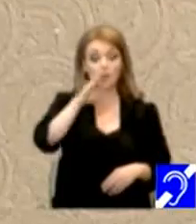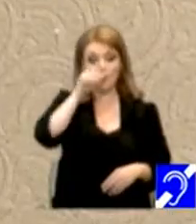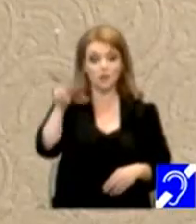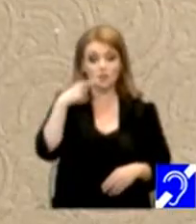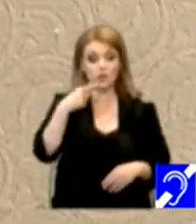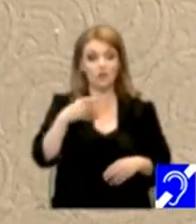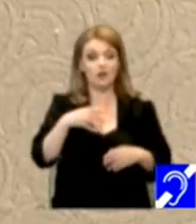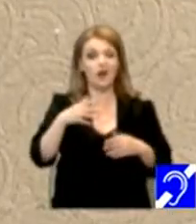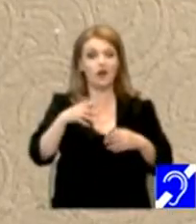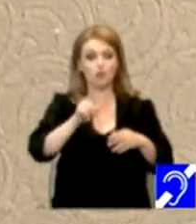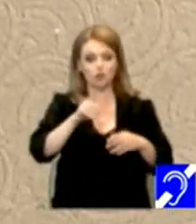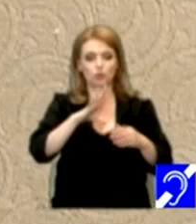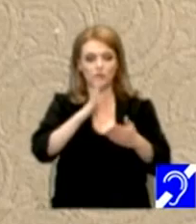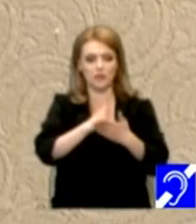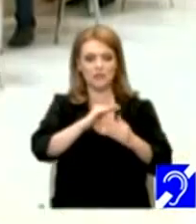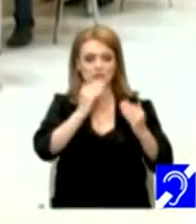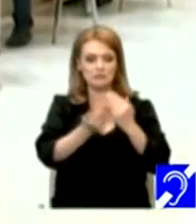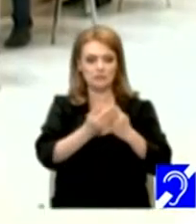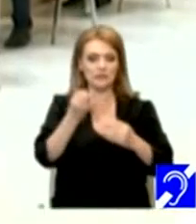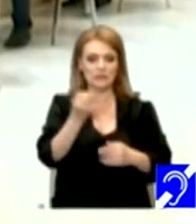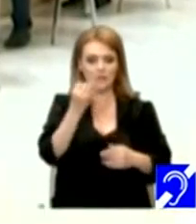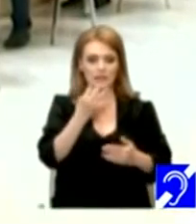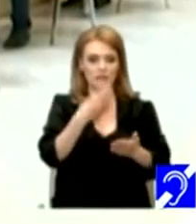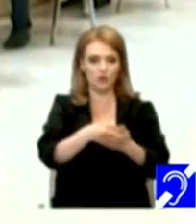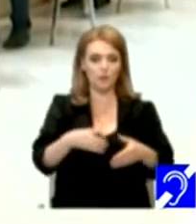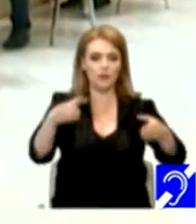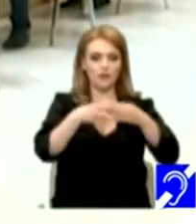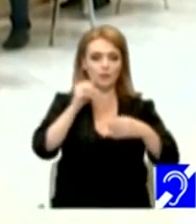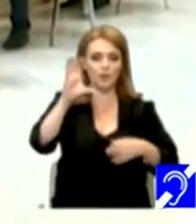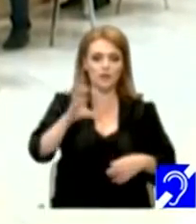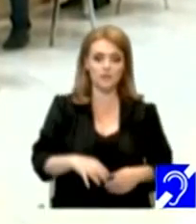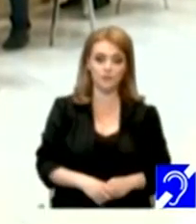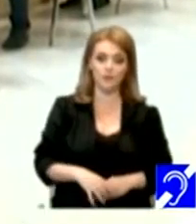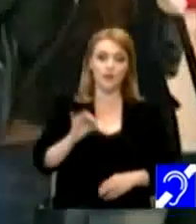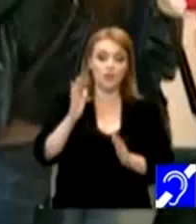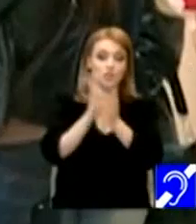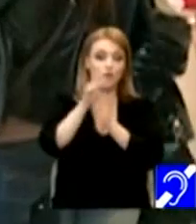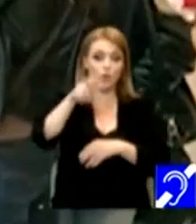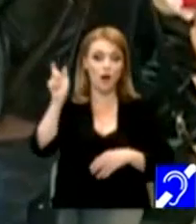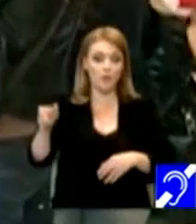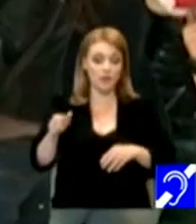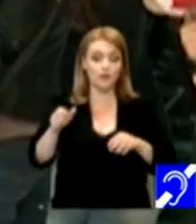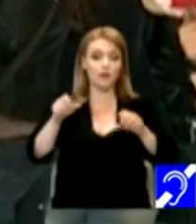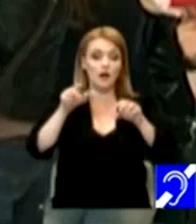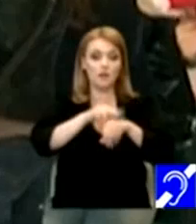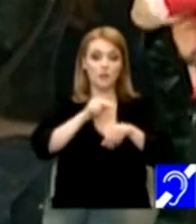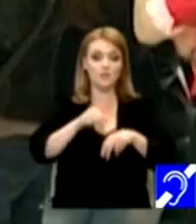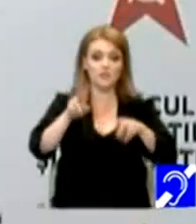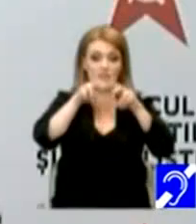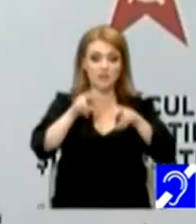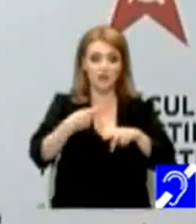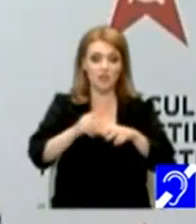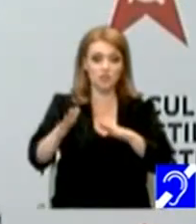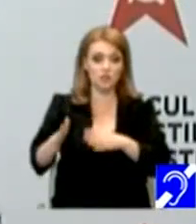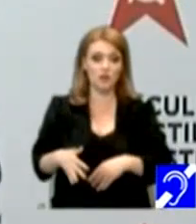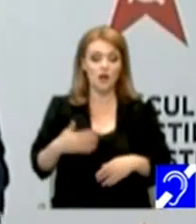spune că la mijloc s-ar afla interesele unor persoane din cadrul Partidului Acțiune și Solidaritate și cere oamenilor legii să investigheze acest caz.